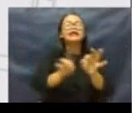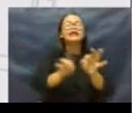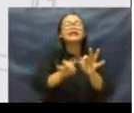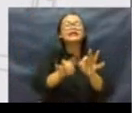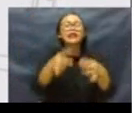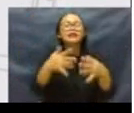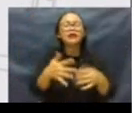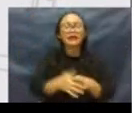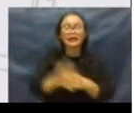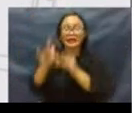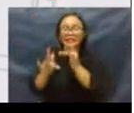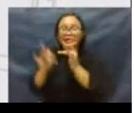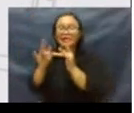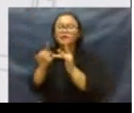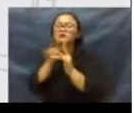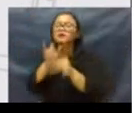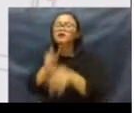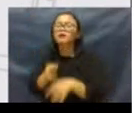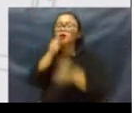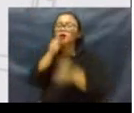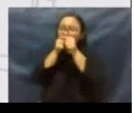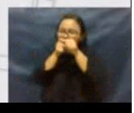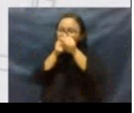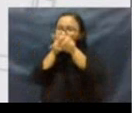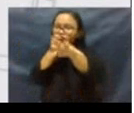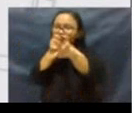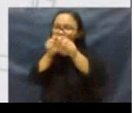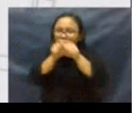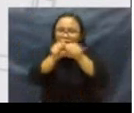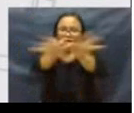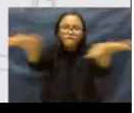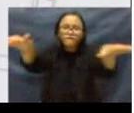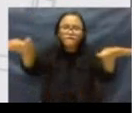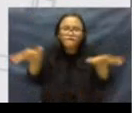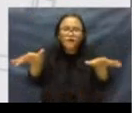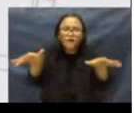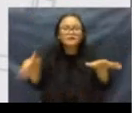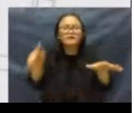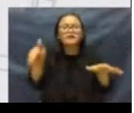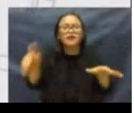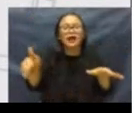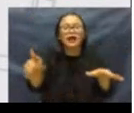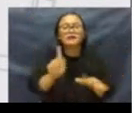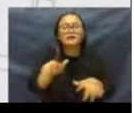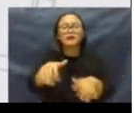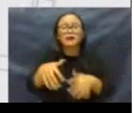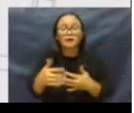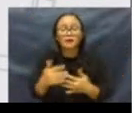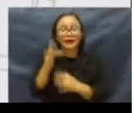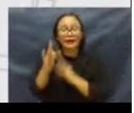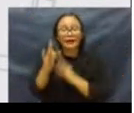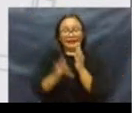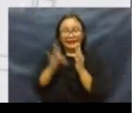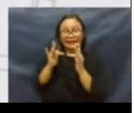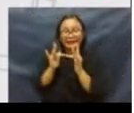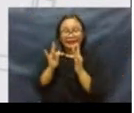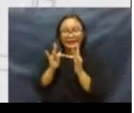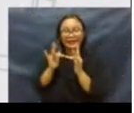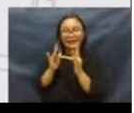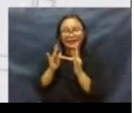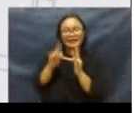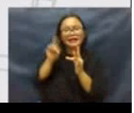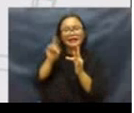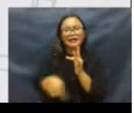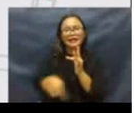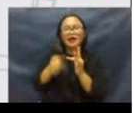paling efektif. Kenapa demikian? Karena di media sosial itu sudah ditanam sebuah